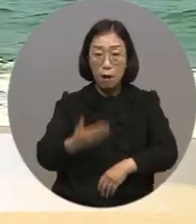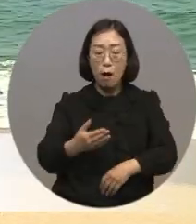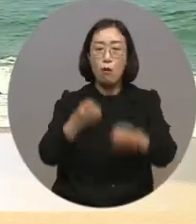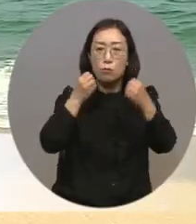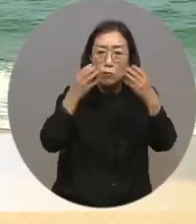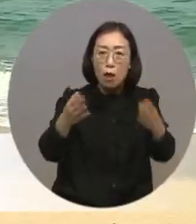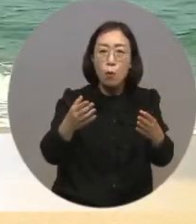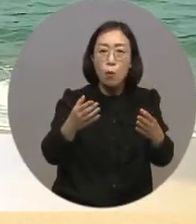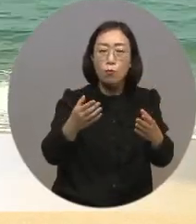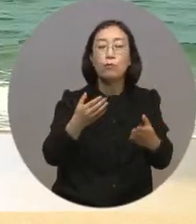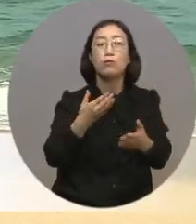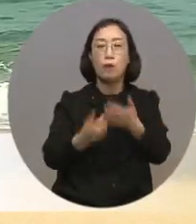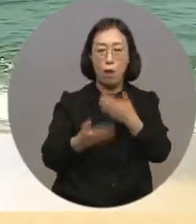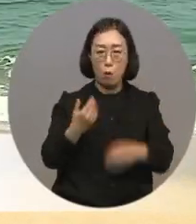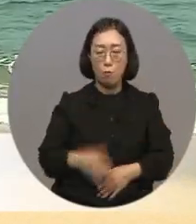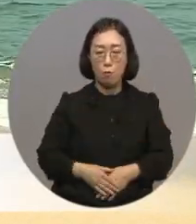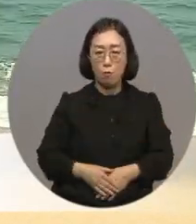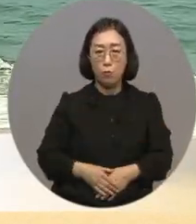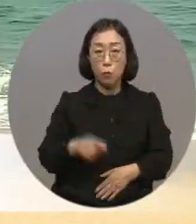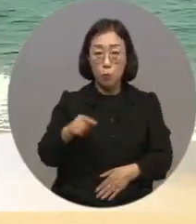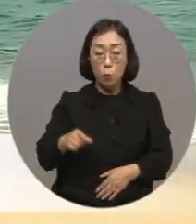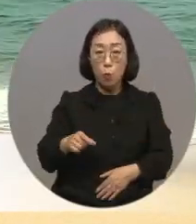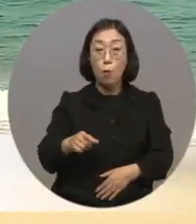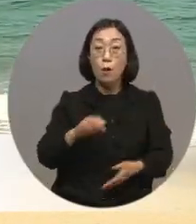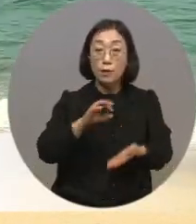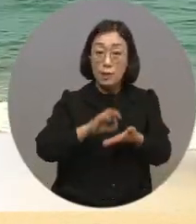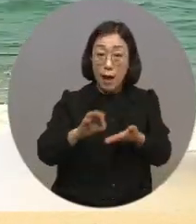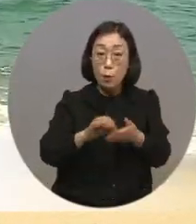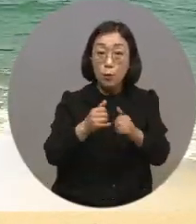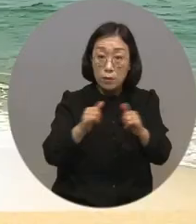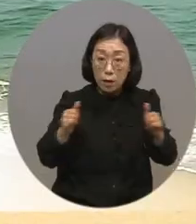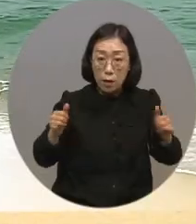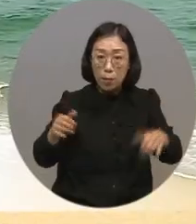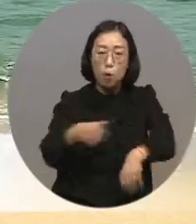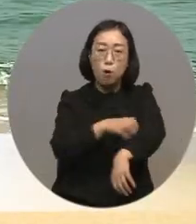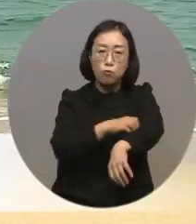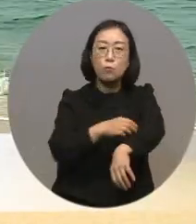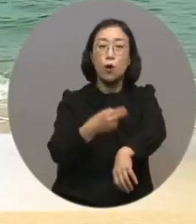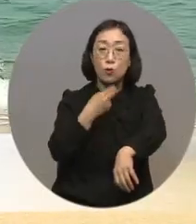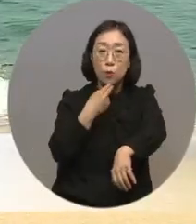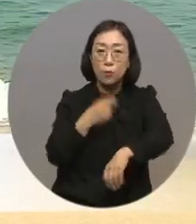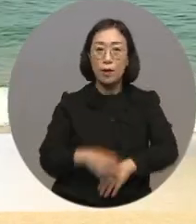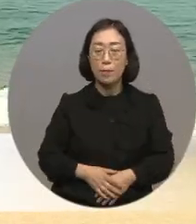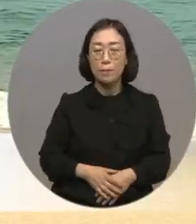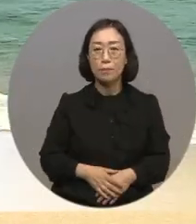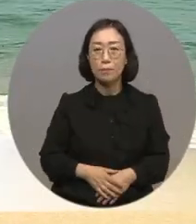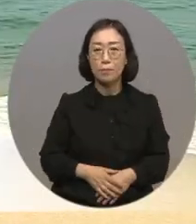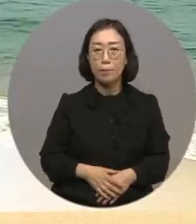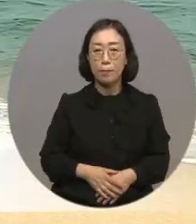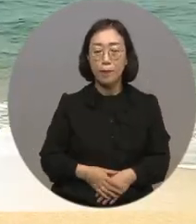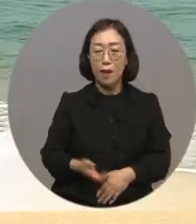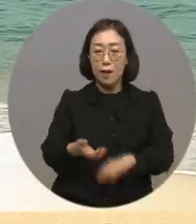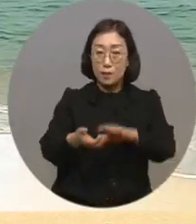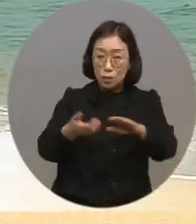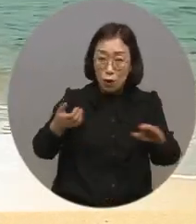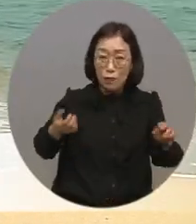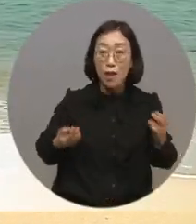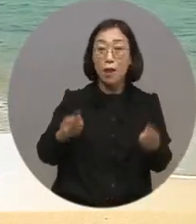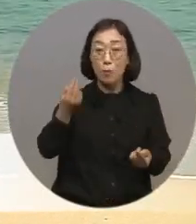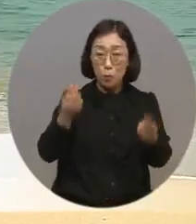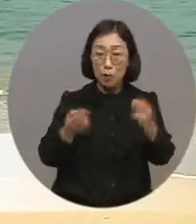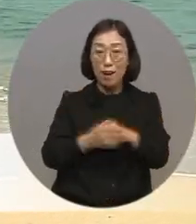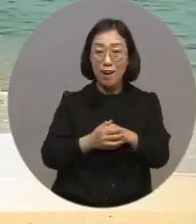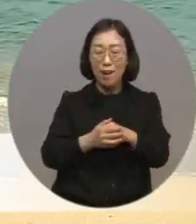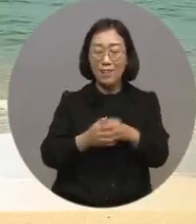거고. 근데 이제 이렇게 타시는 분도 직접 경험해 보실 분들이 안 불편해야 되는데, 그래도 이전에는 경험해 볼수